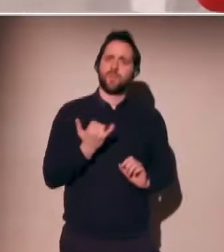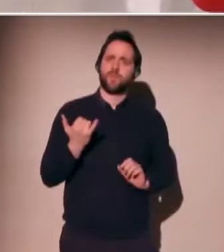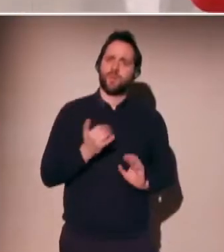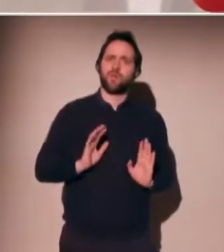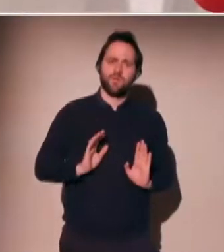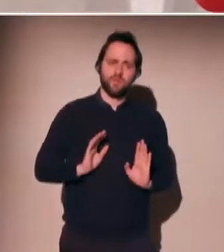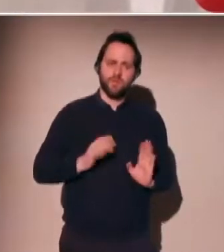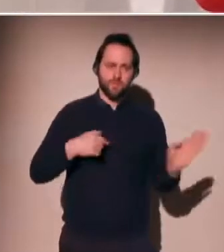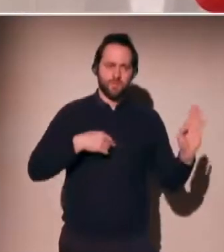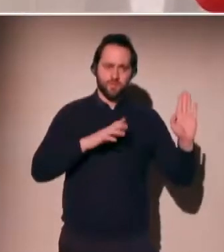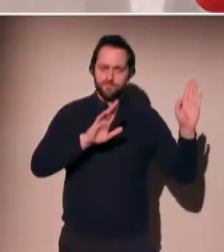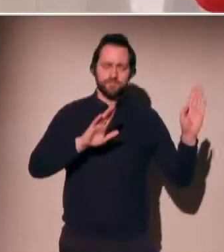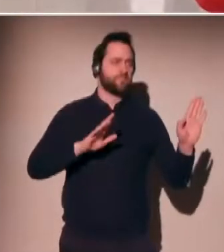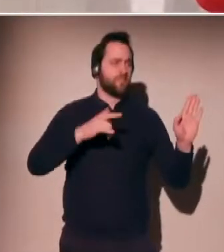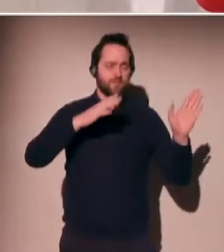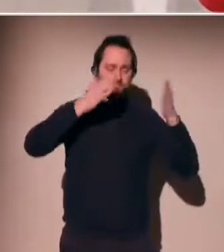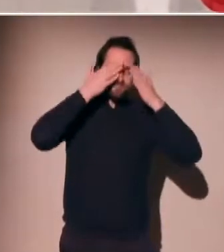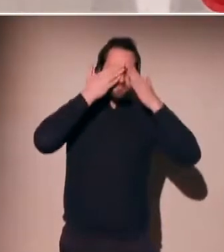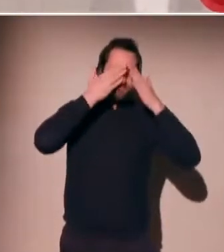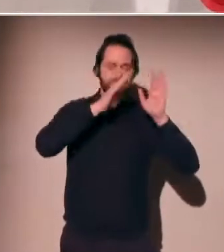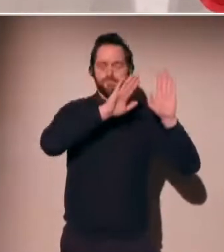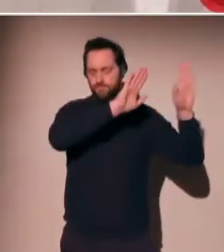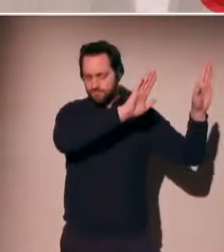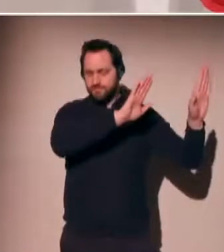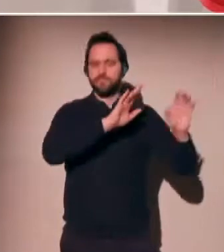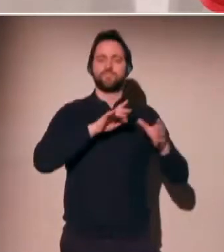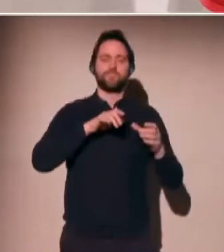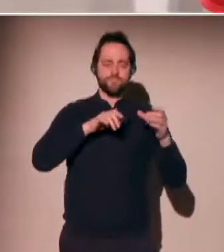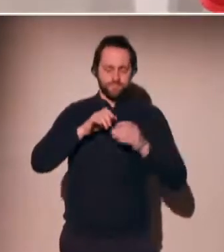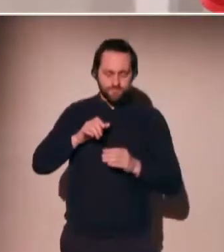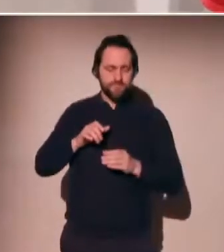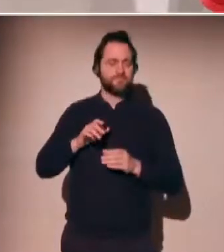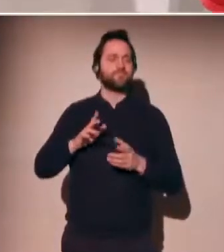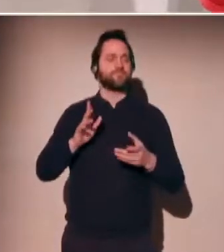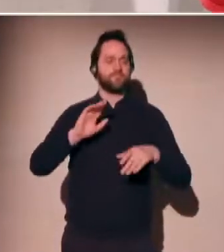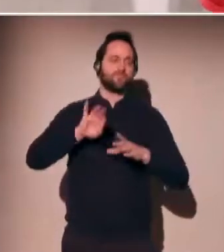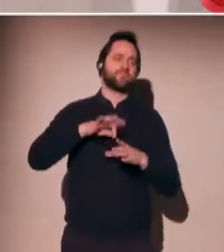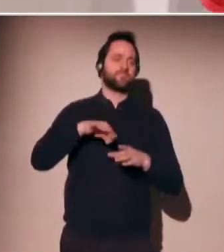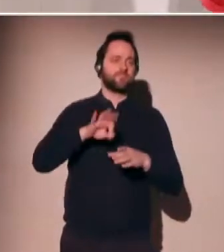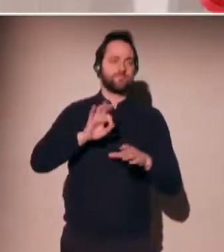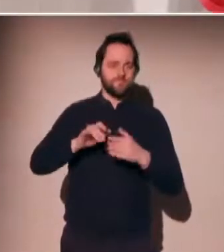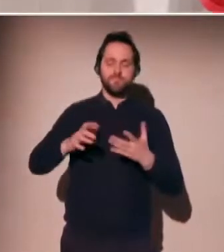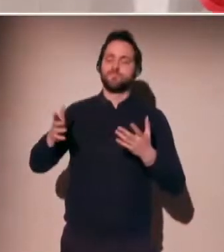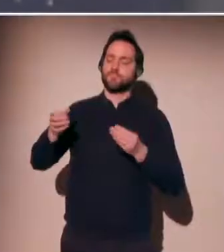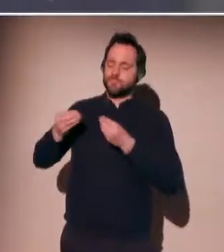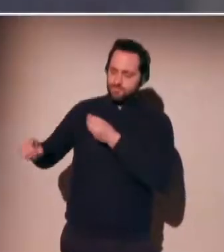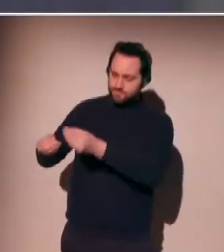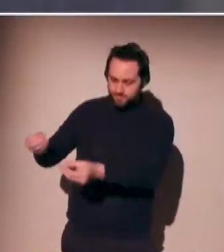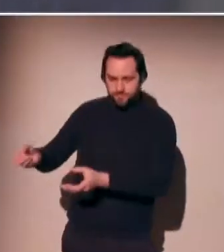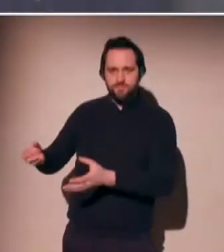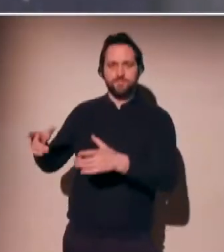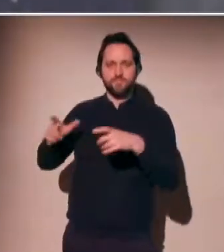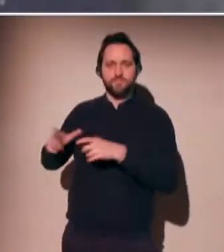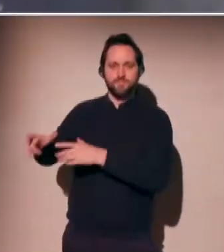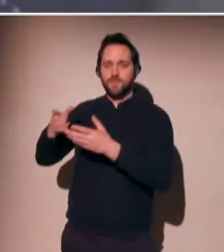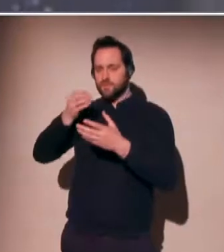j'ignore de manière volontaire. Et puis après, je me dis, est-ce que ma famille a aimé ce dîner? Et donc, alors,